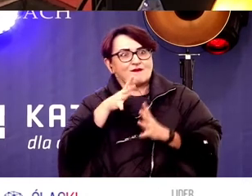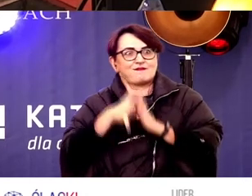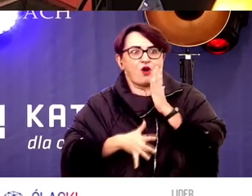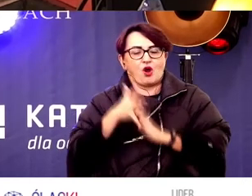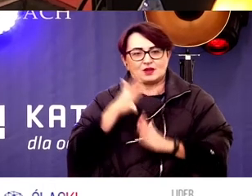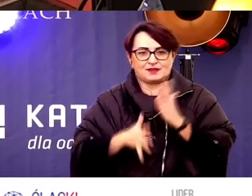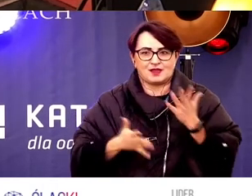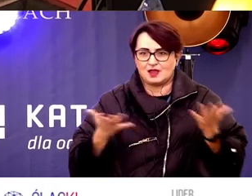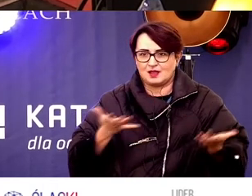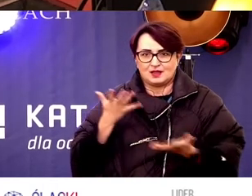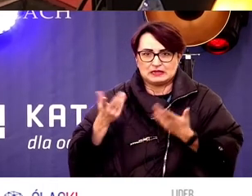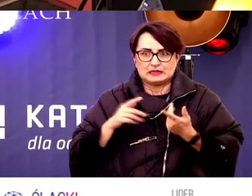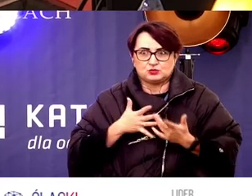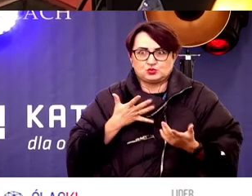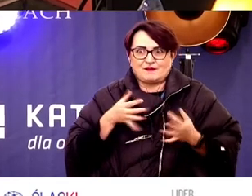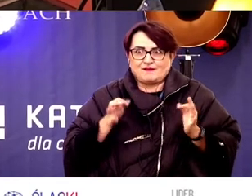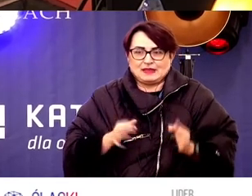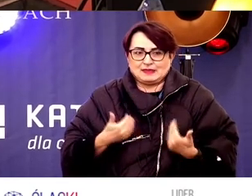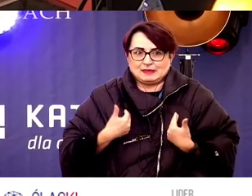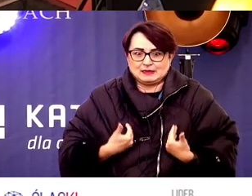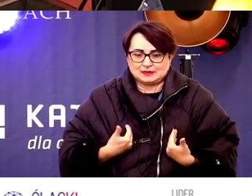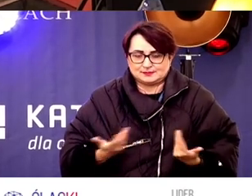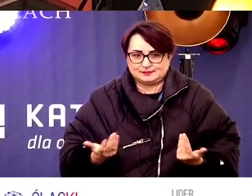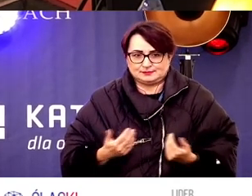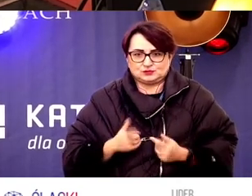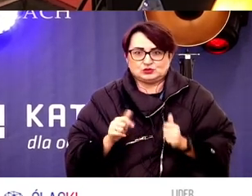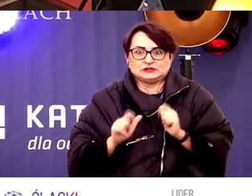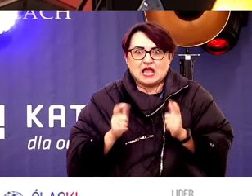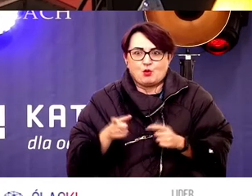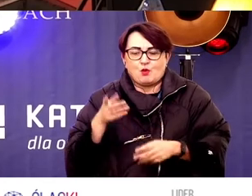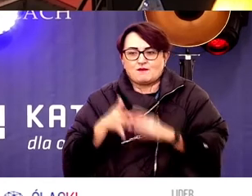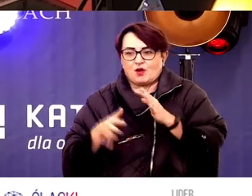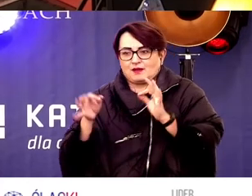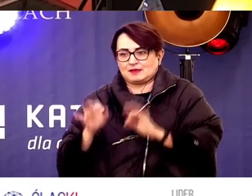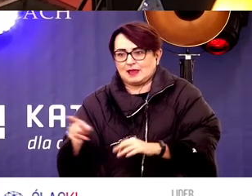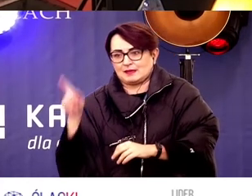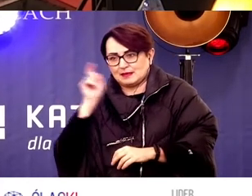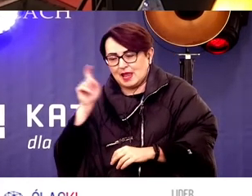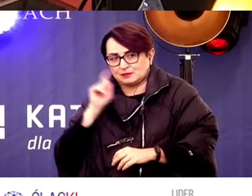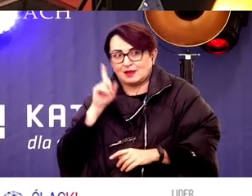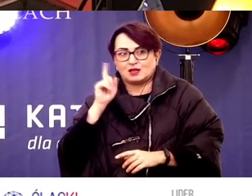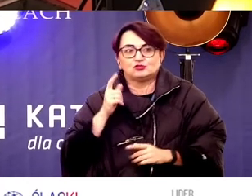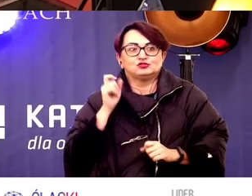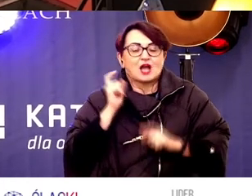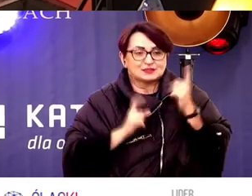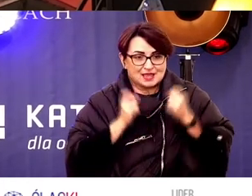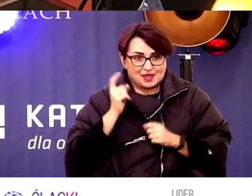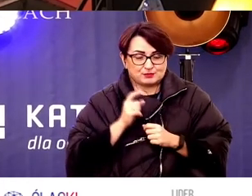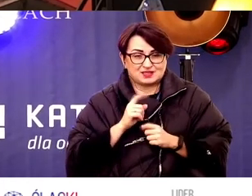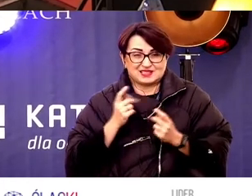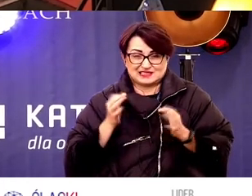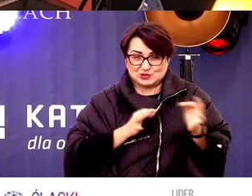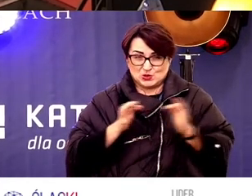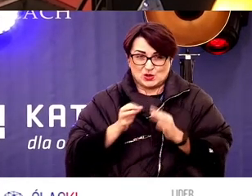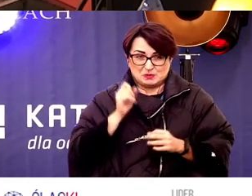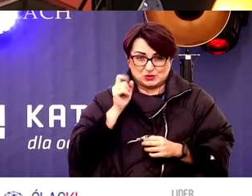tam sensie poczuł się winny za to, co się stało w czasie II wojny światowej. Więc czasami wychodzą takie historie,